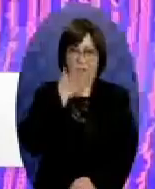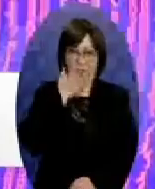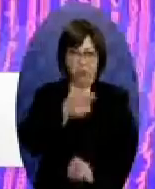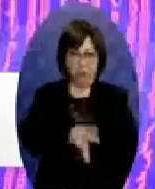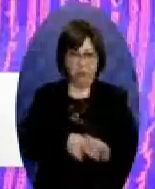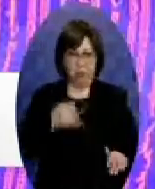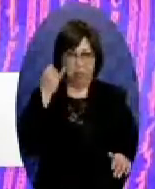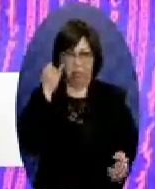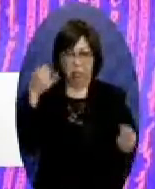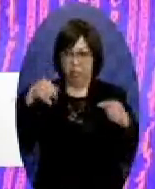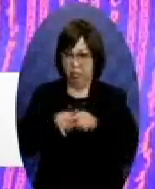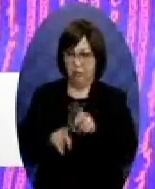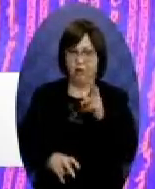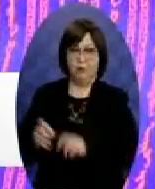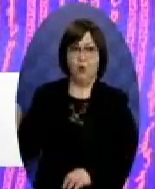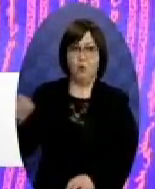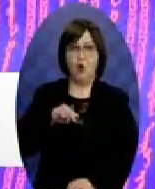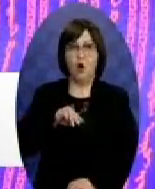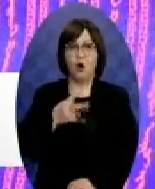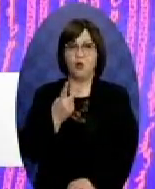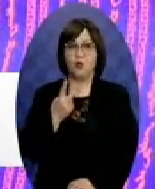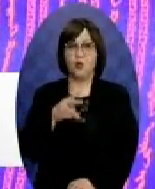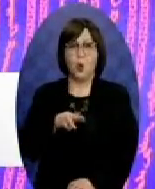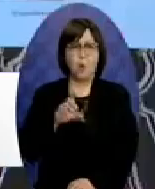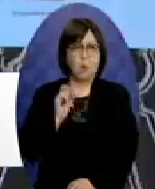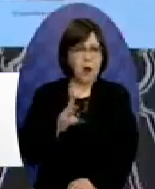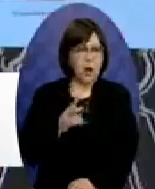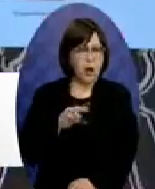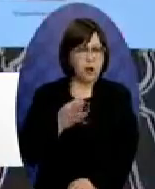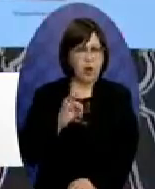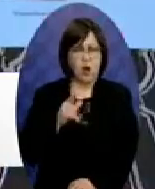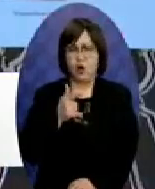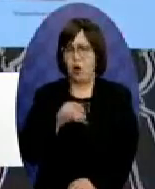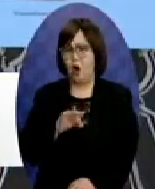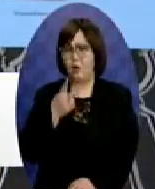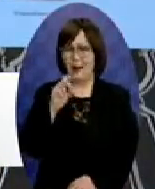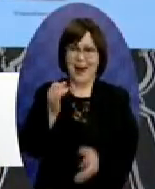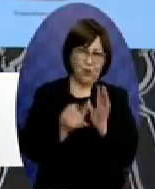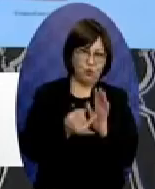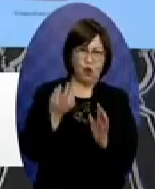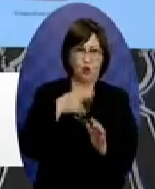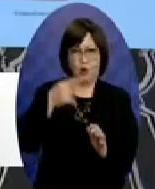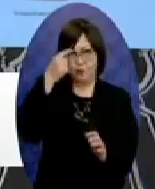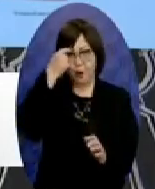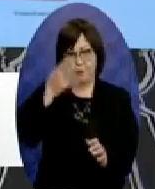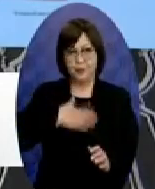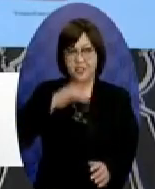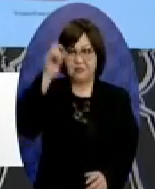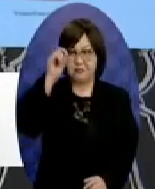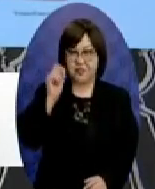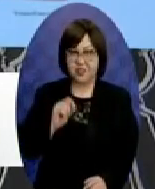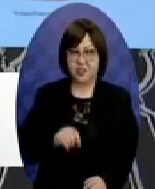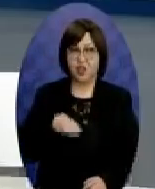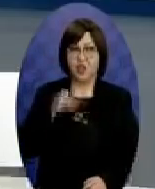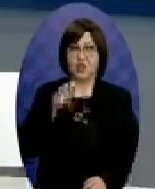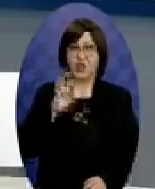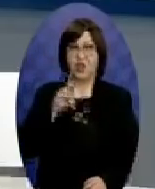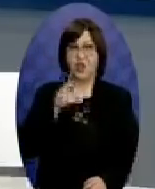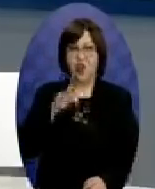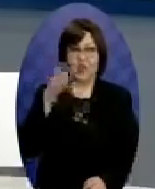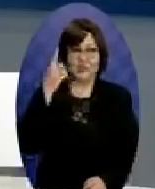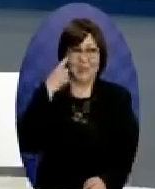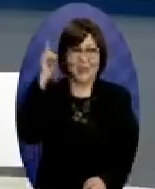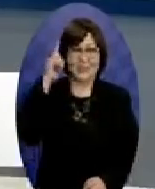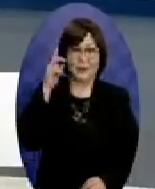явуулаад 2017 онд Монгол ичгтэй торгыг гаргаж авсан байдаг юм байна. Гэтэл үүнийг нь жил хүрэхгүй дараа бол